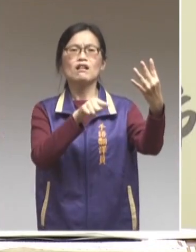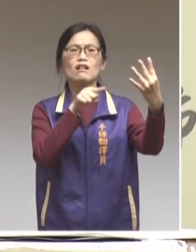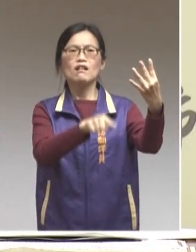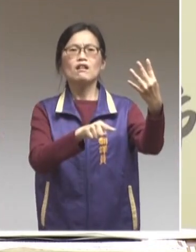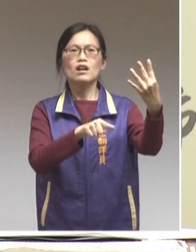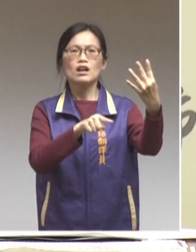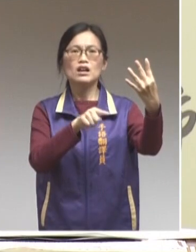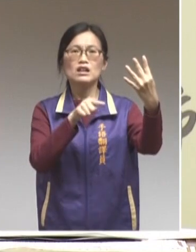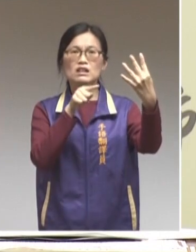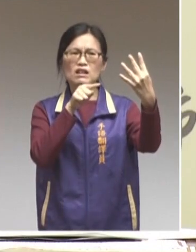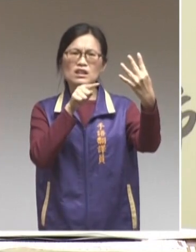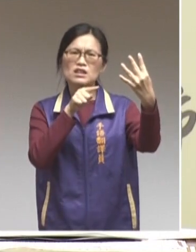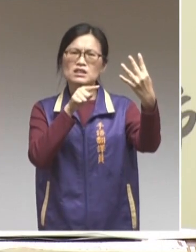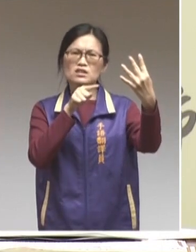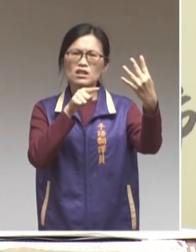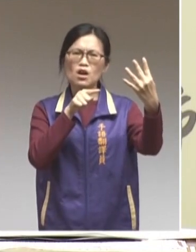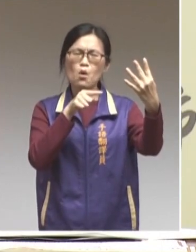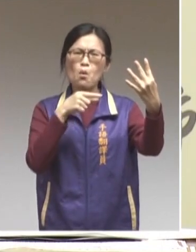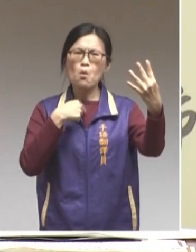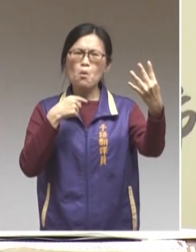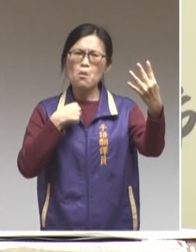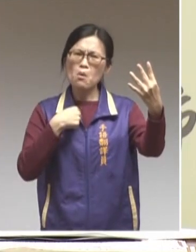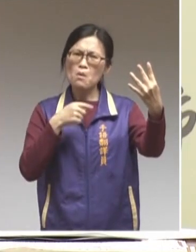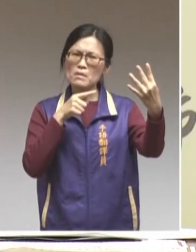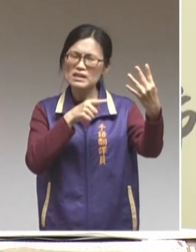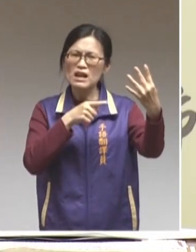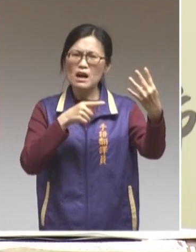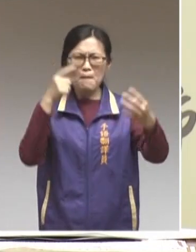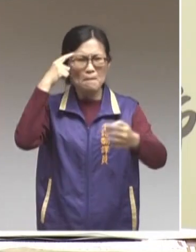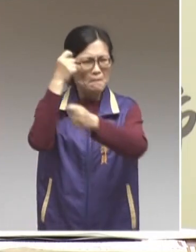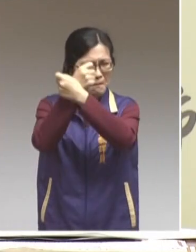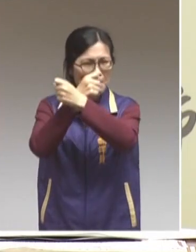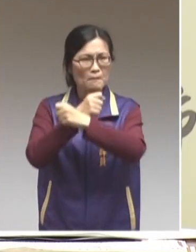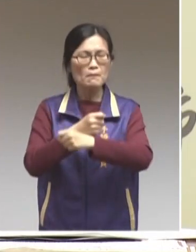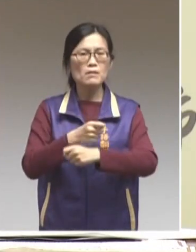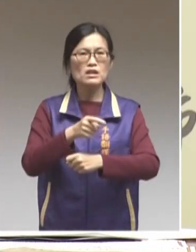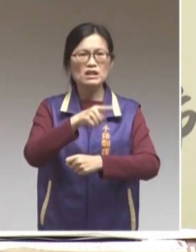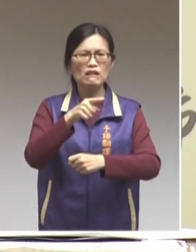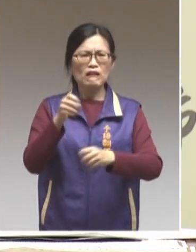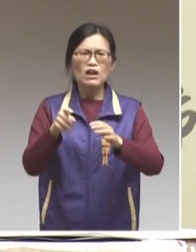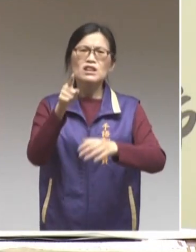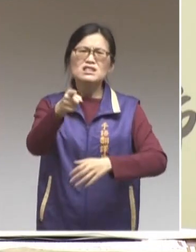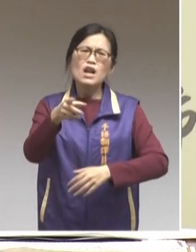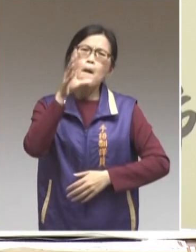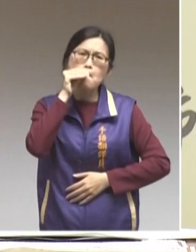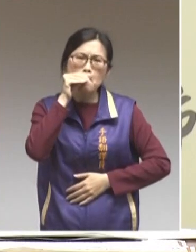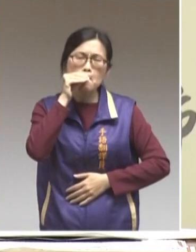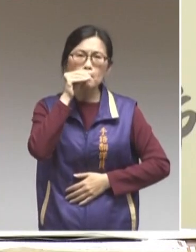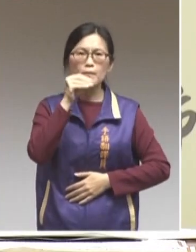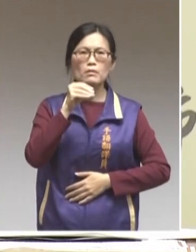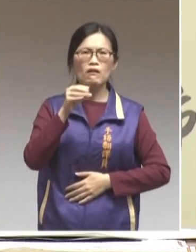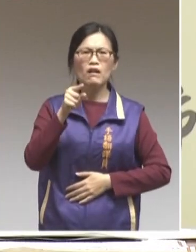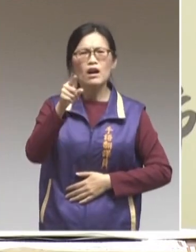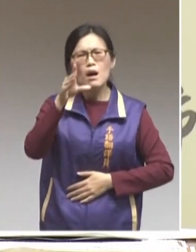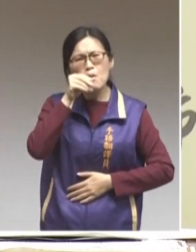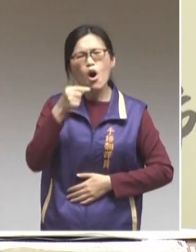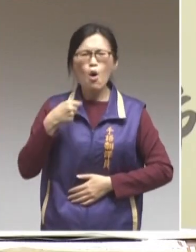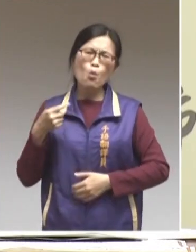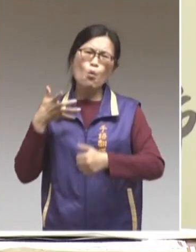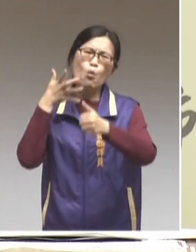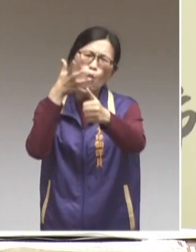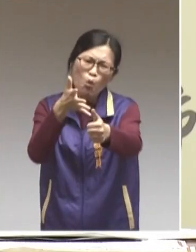个我值得我们借镜的一个地方哈、哦，因为你家己无讲哈，医疗人家你问